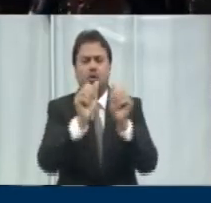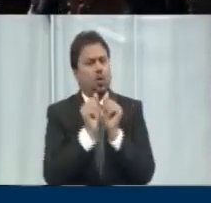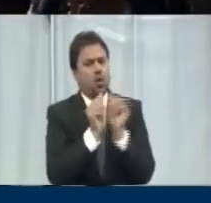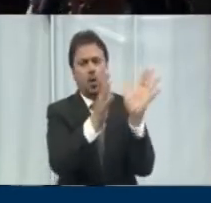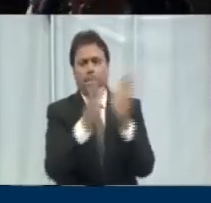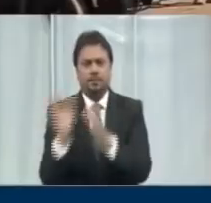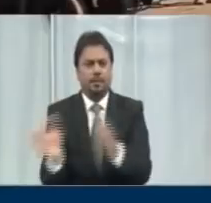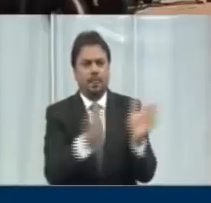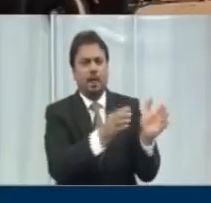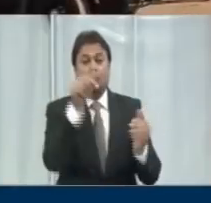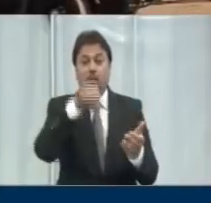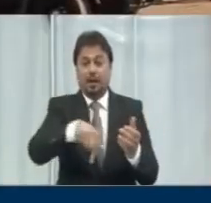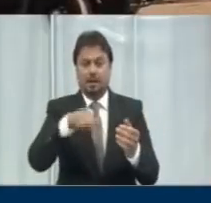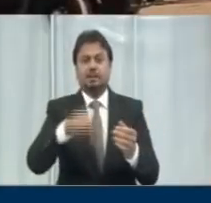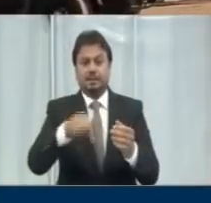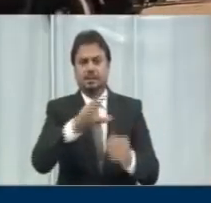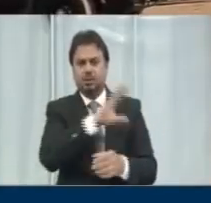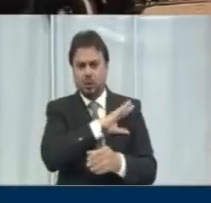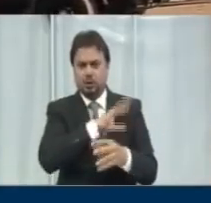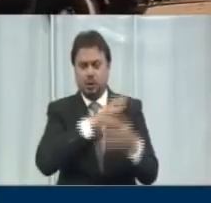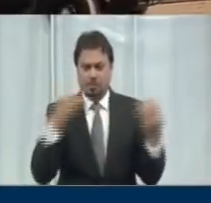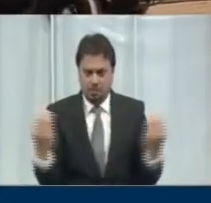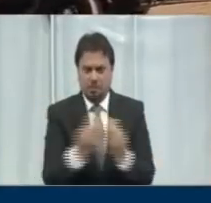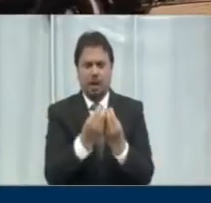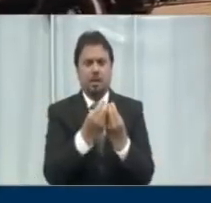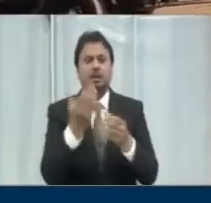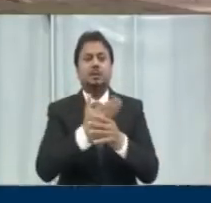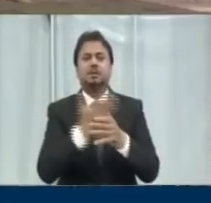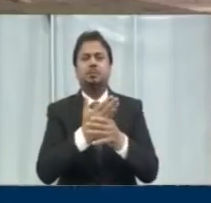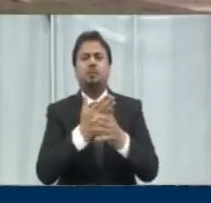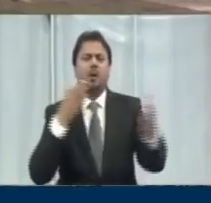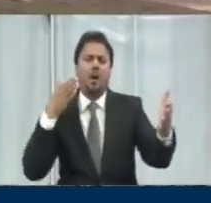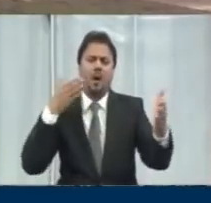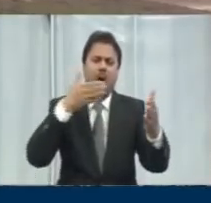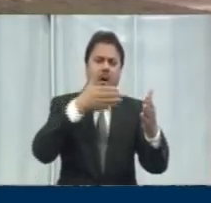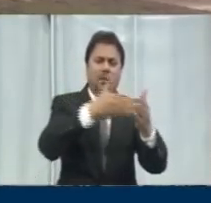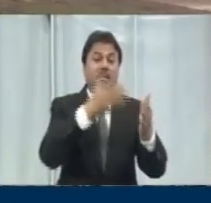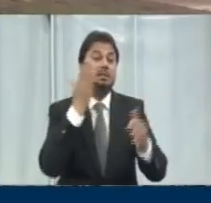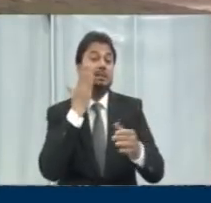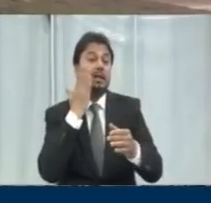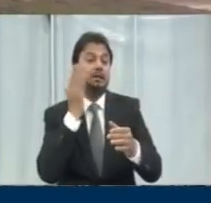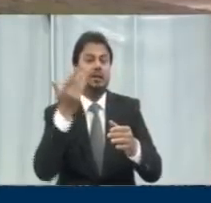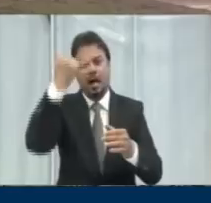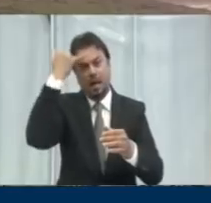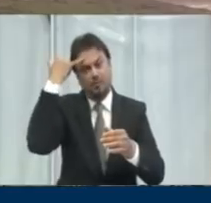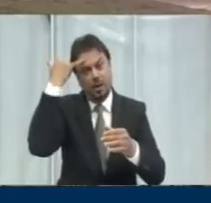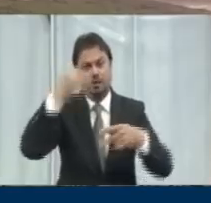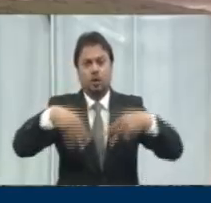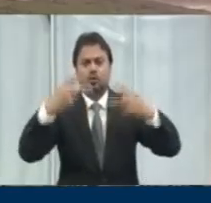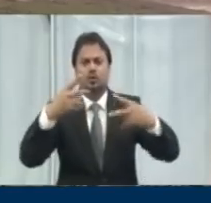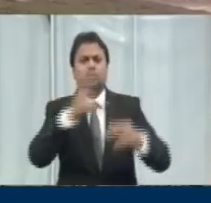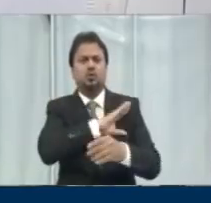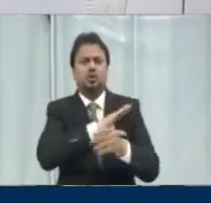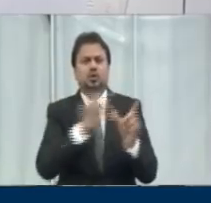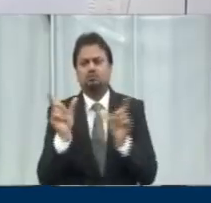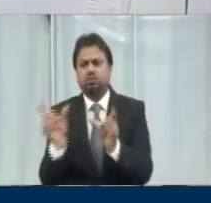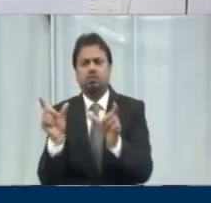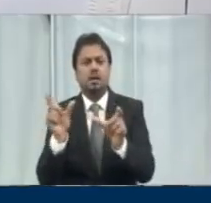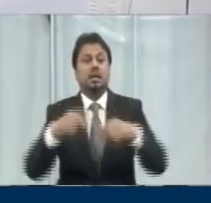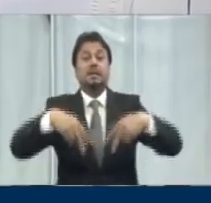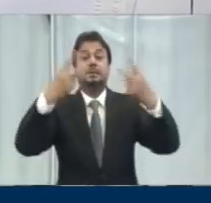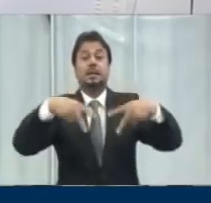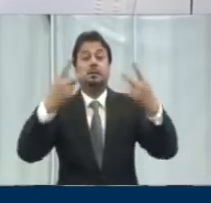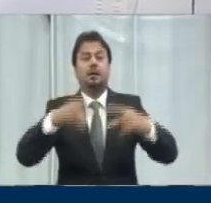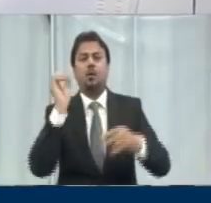الطريق رافقه نشر القطاعات العسكرية على امتداد الحدود الإدارية بين صلاح الدين والأنبار، إضافة إلى نصب سيطرات